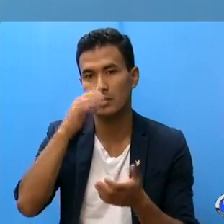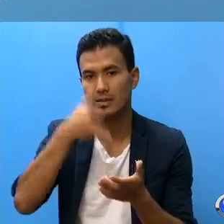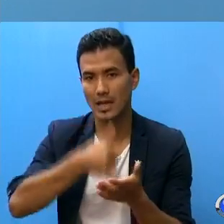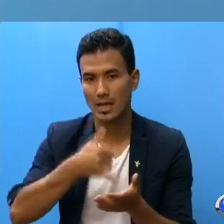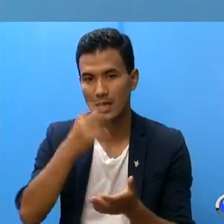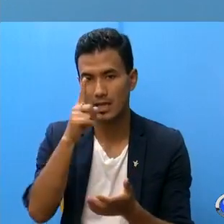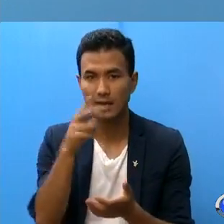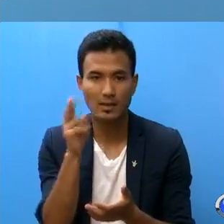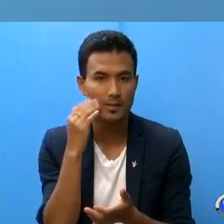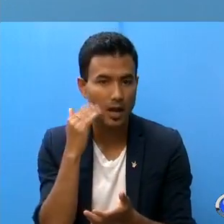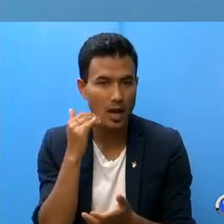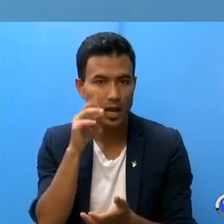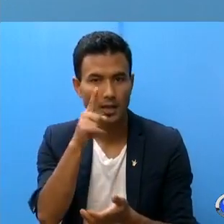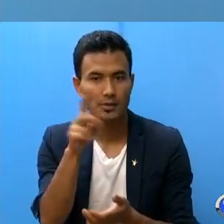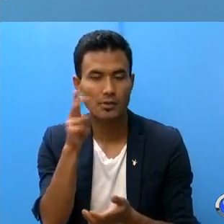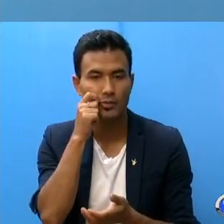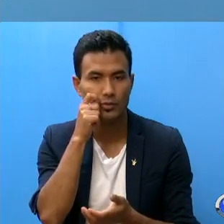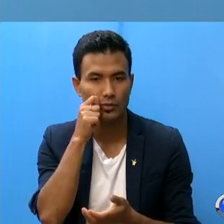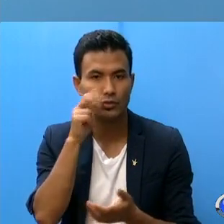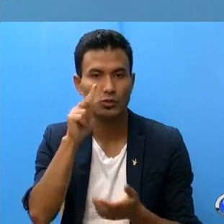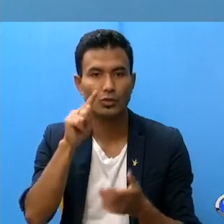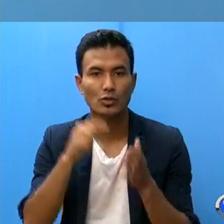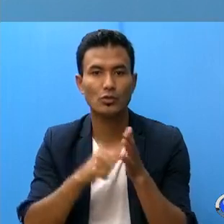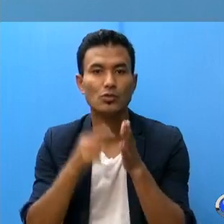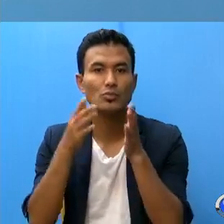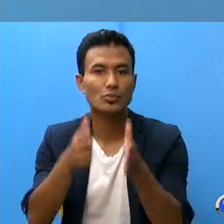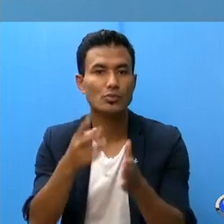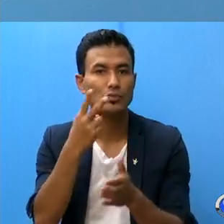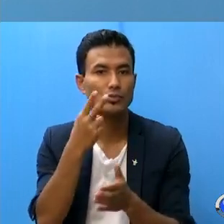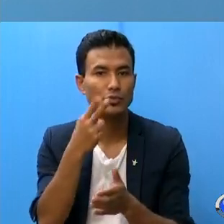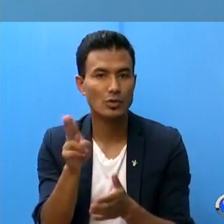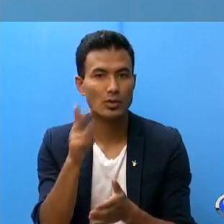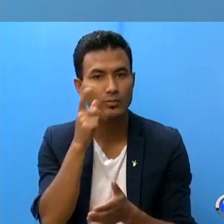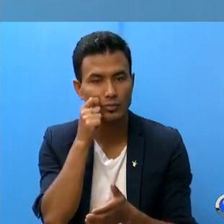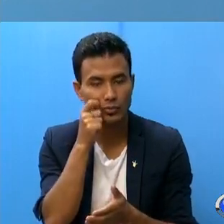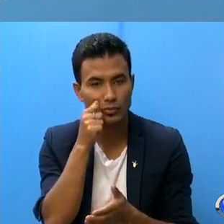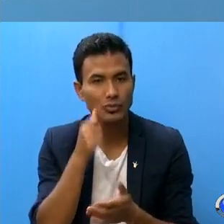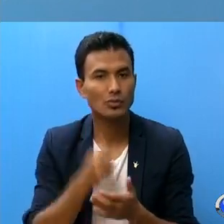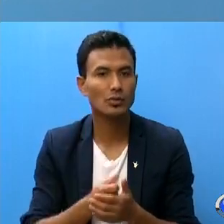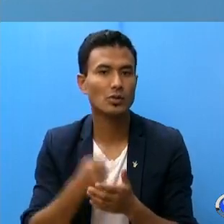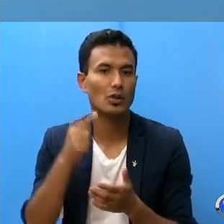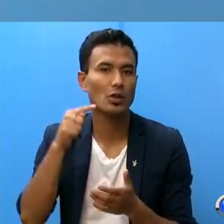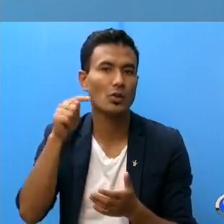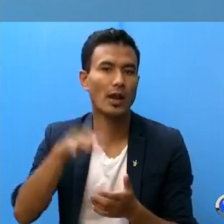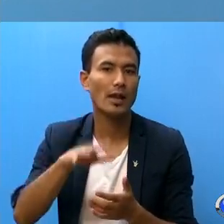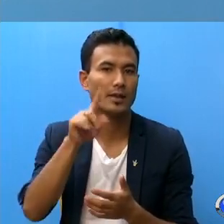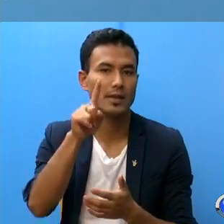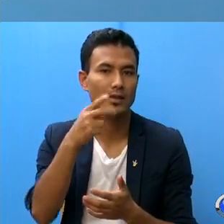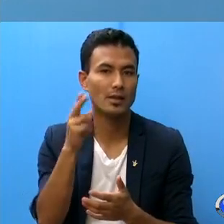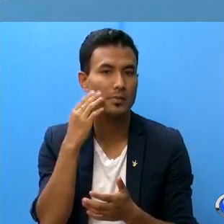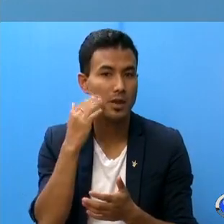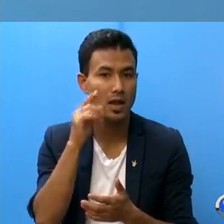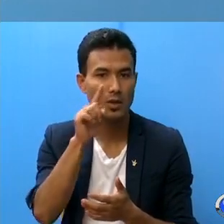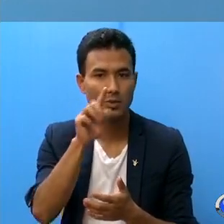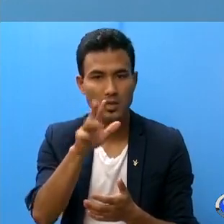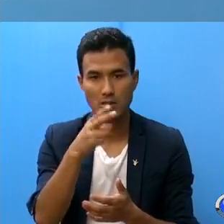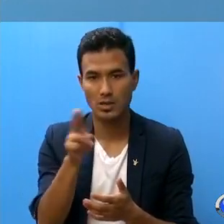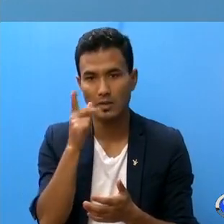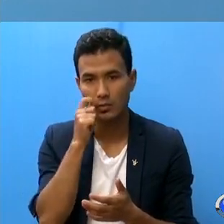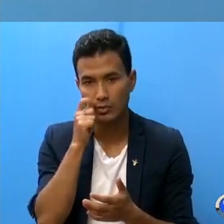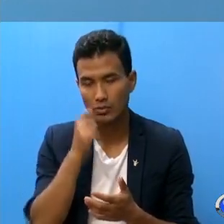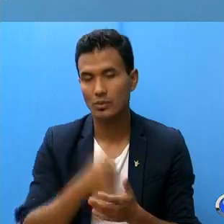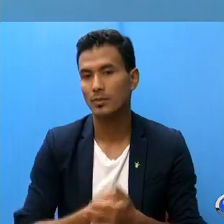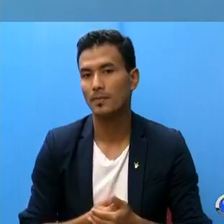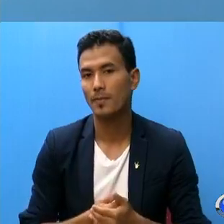1 जना महिला र 1 जना पुरुष कंचनपुर को 2 जना पुरुष कैलाली का 1 जना महिला र 19 जना पुरुष